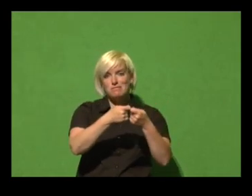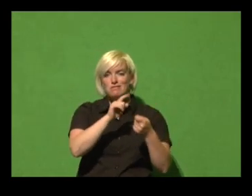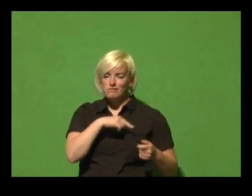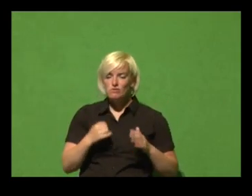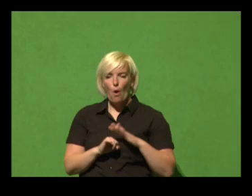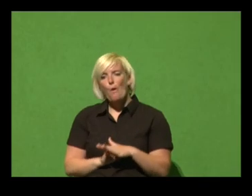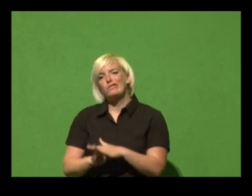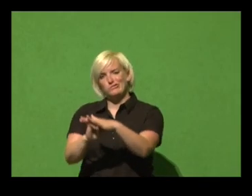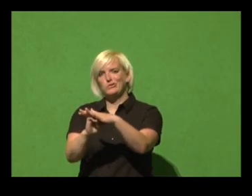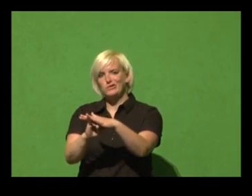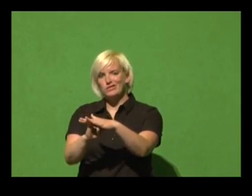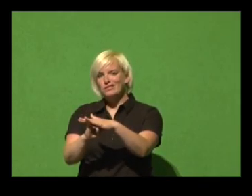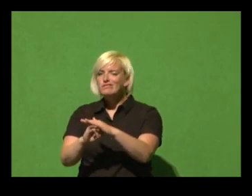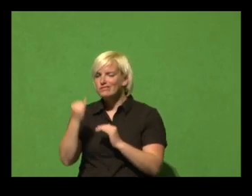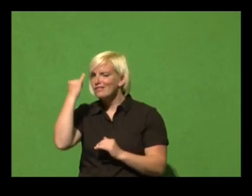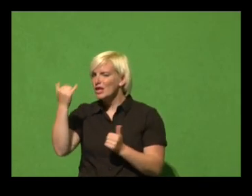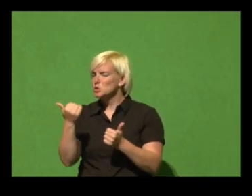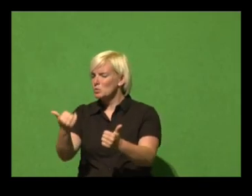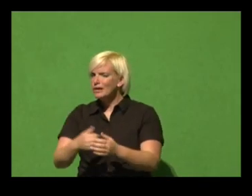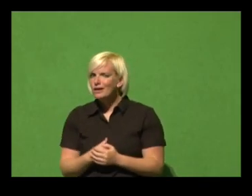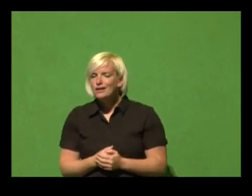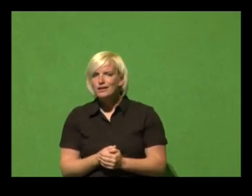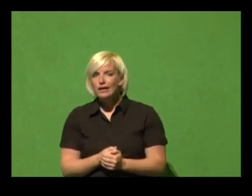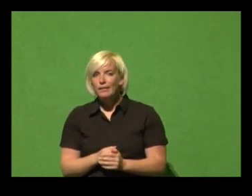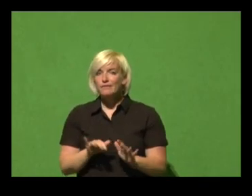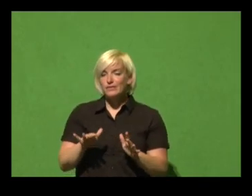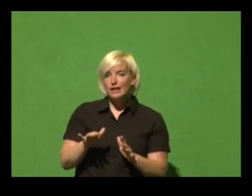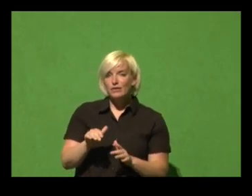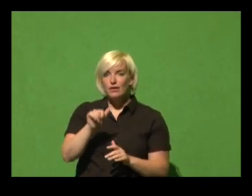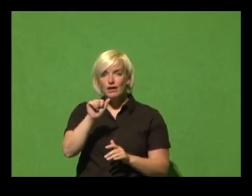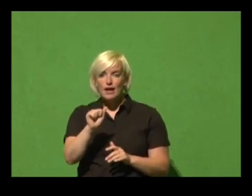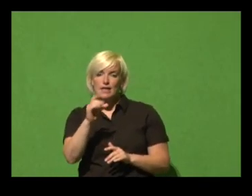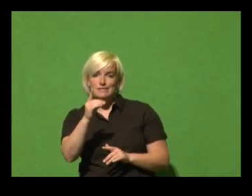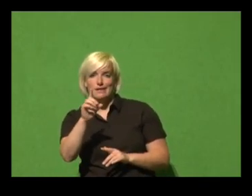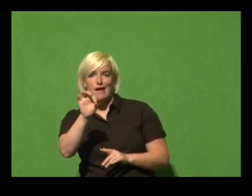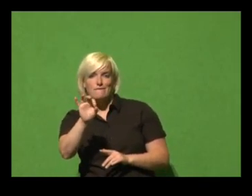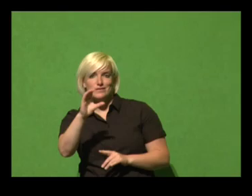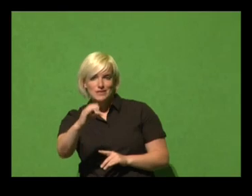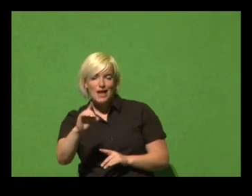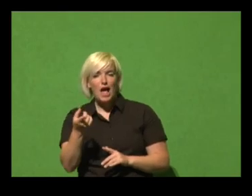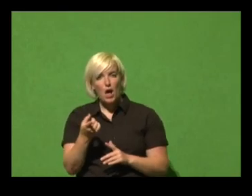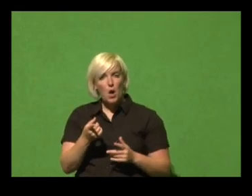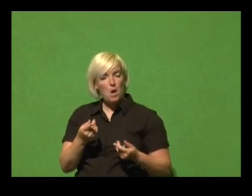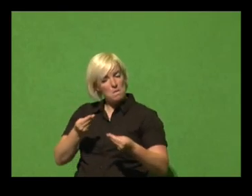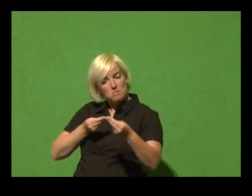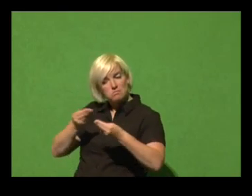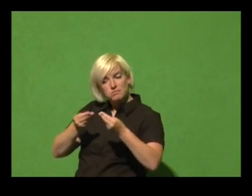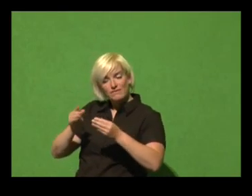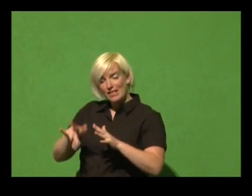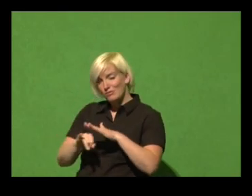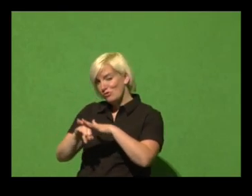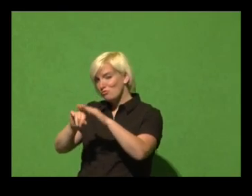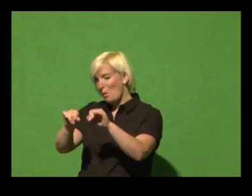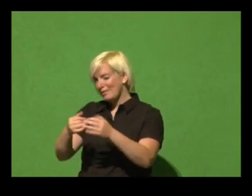unterstützen. Und ich kann mir vielleicht sogar vorstellen, ob man dann nicht mit dem ADFC auf Landesebene auch mal reden könnte, ob die nicht auch da mit dabei sein